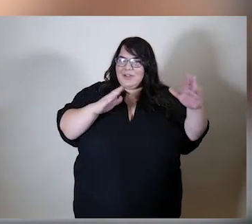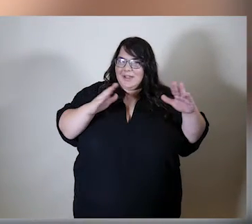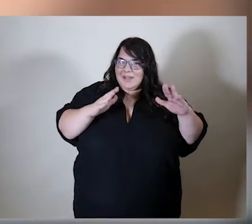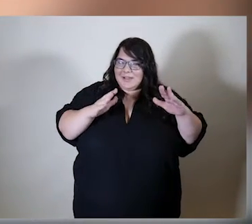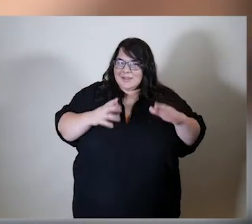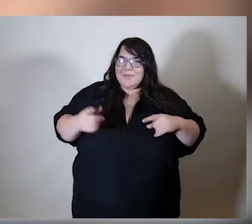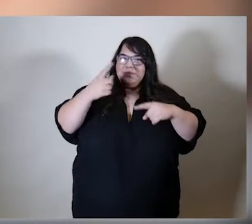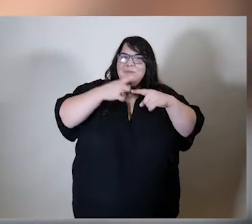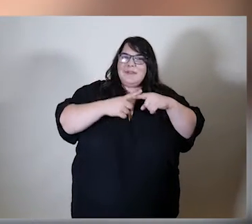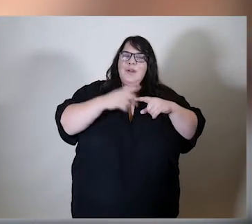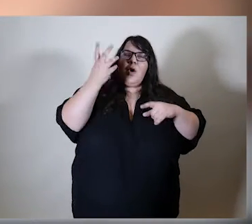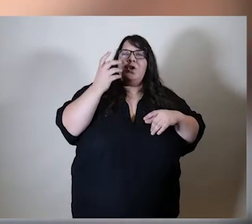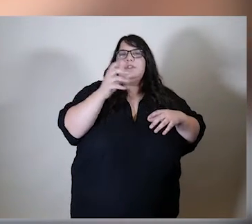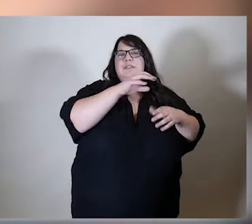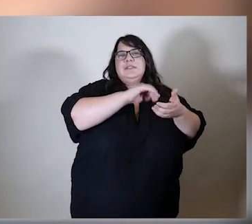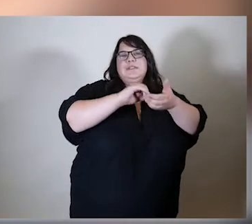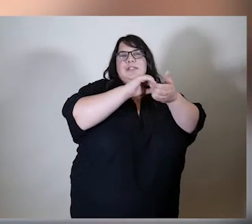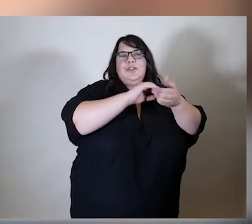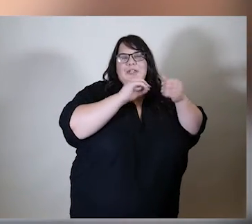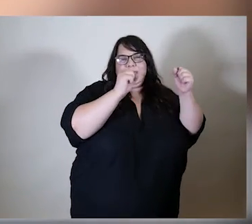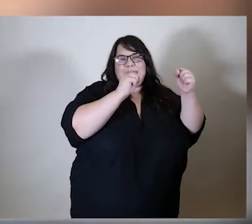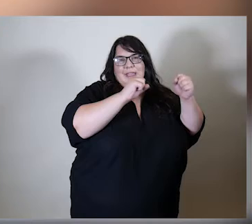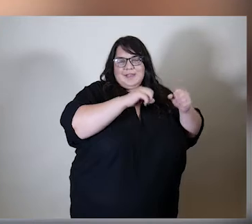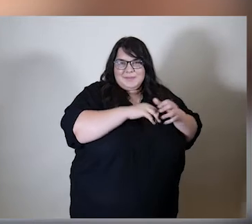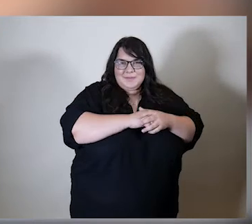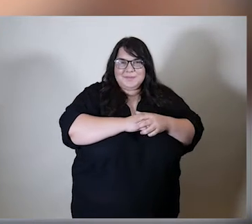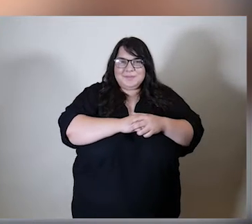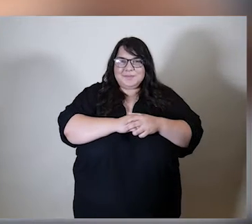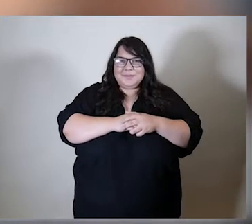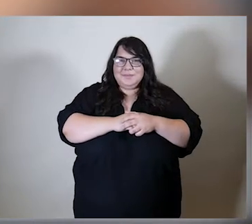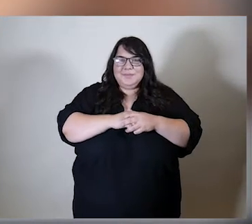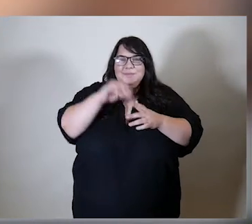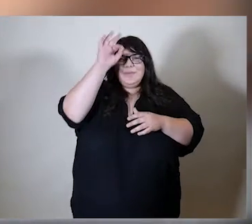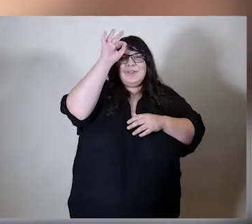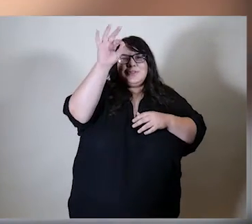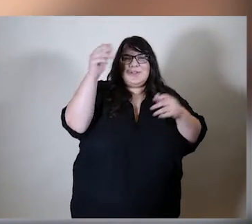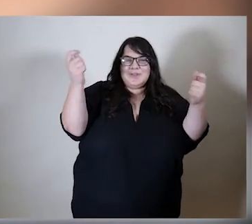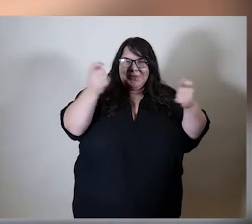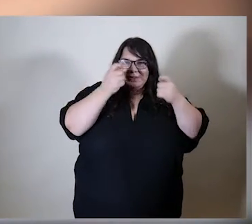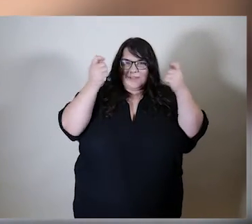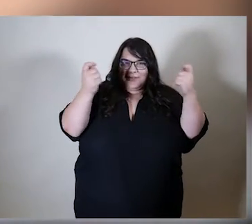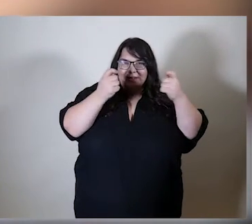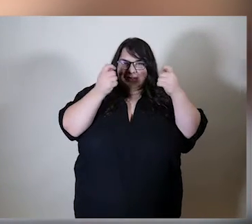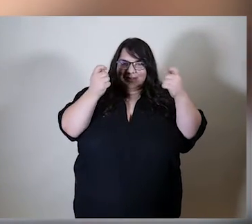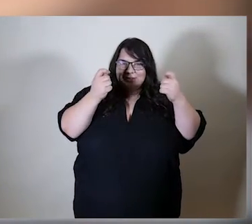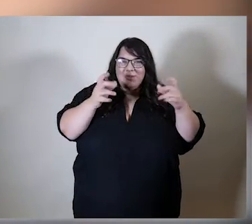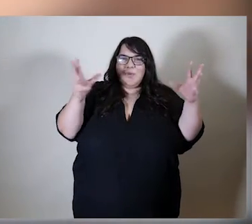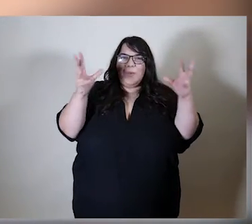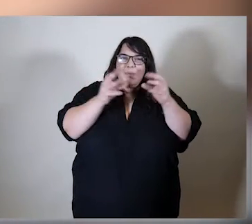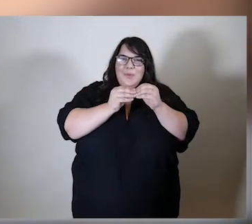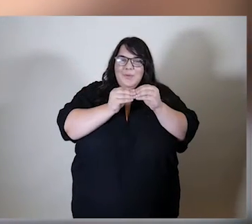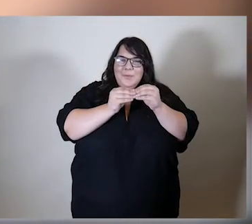όλων των συλλόγων υγείας που γίνεται σήμερα. Ο σκοπός αυτού του φεστιβάλ θεωρώ ότι είναι η